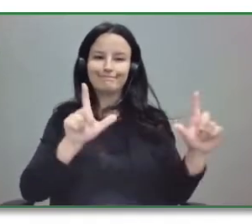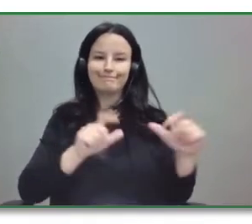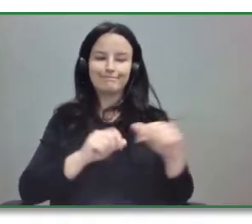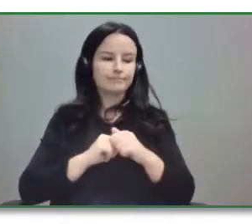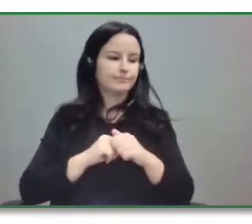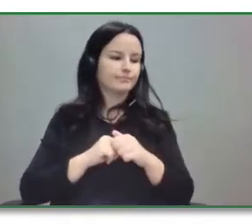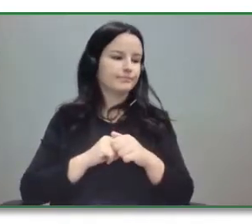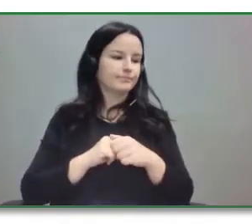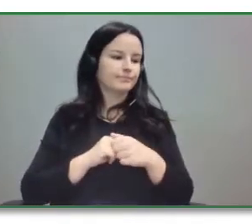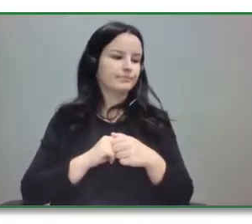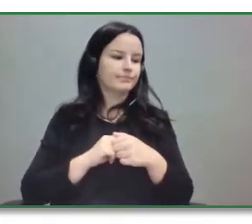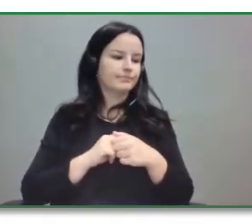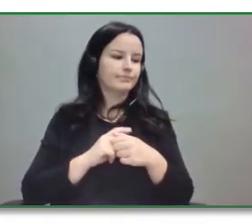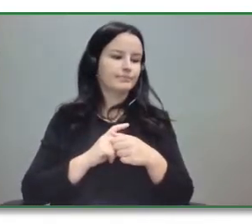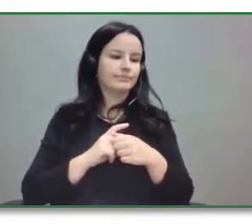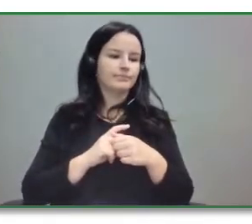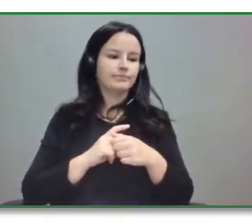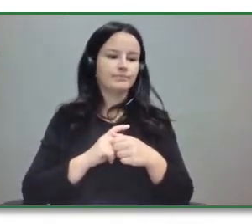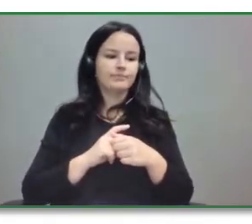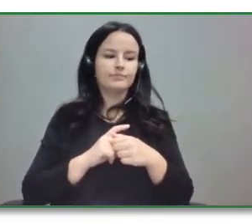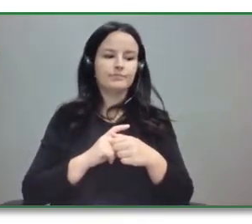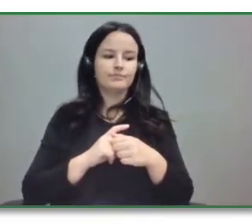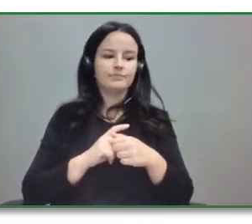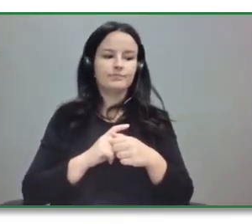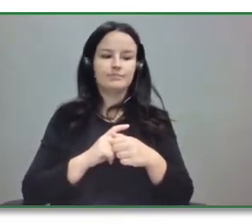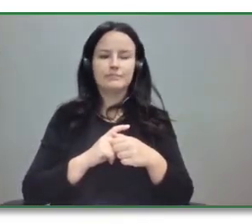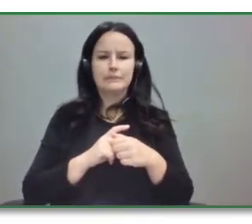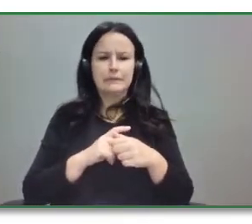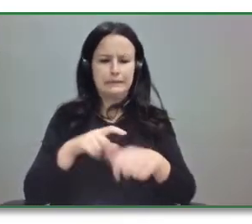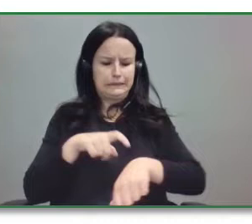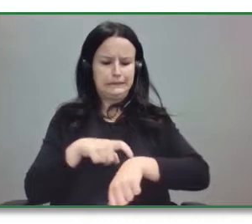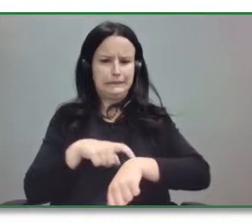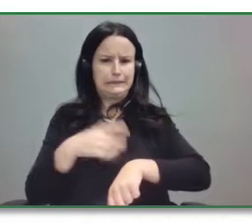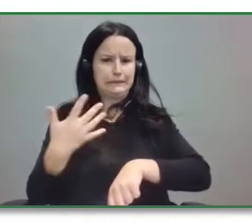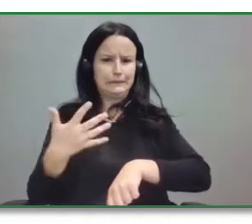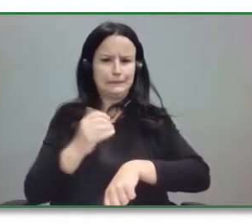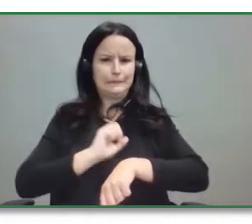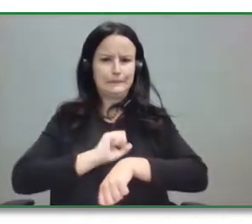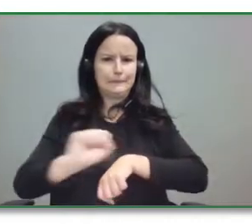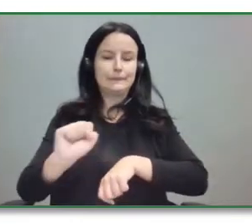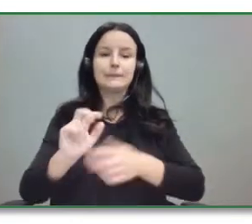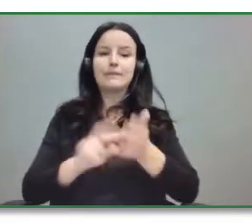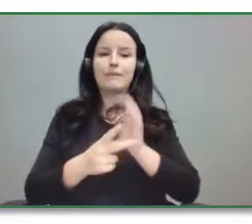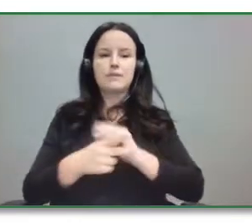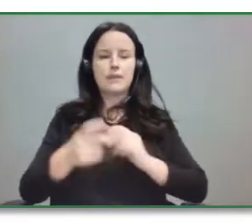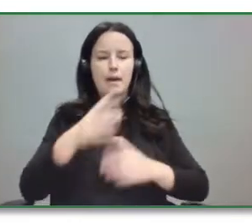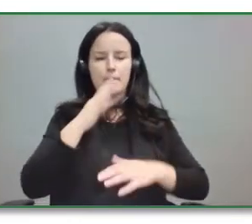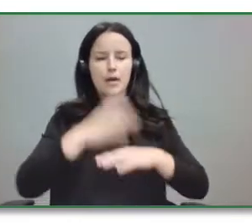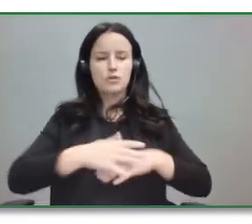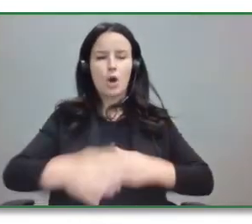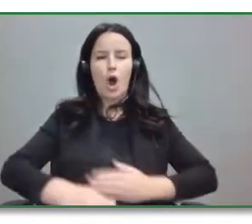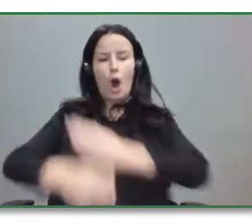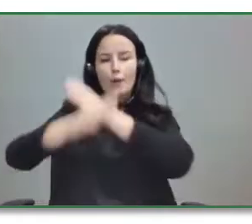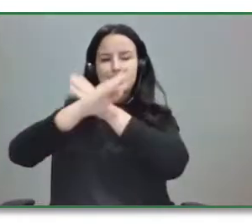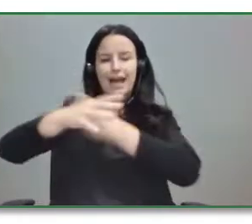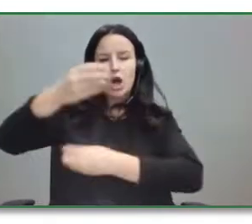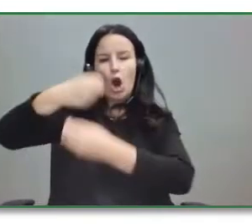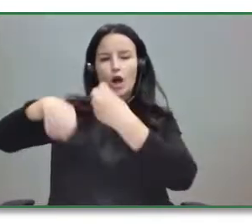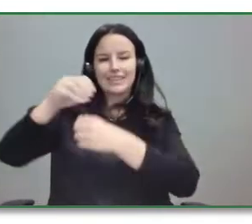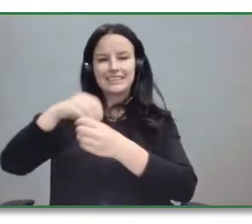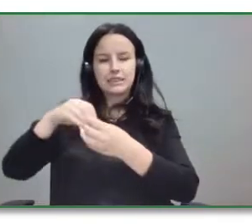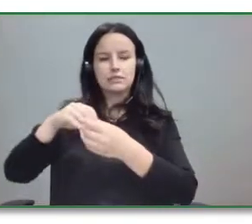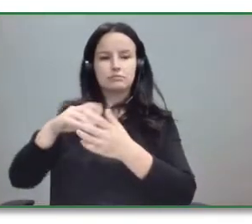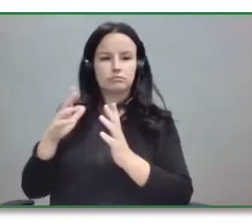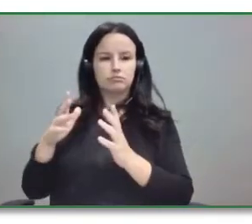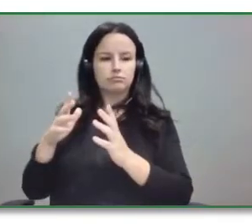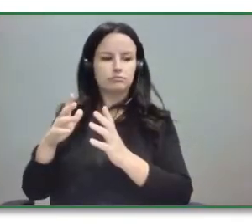Alors, nous avons peu de temps, donc je vais mentionner rapidement les obstacles organisationnels qui ne sont pas listés en